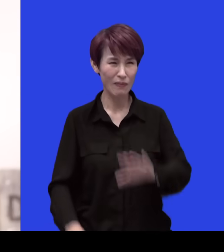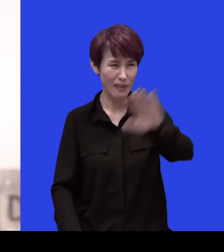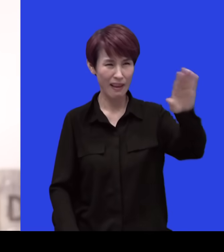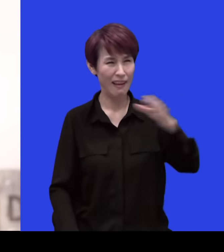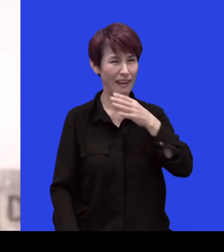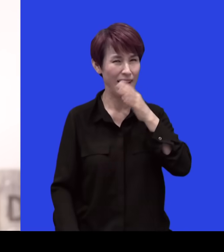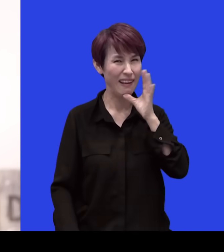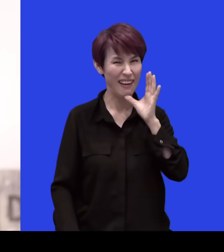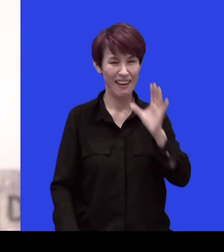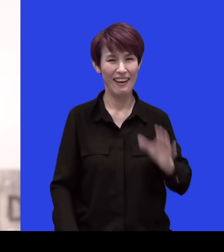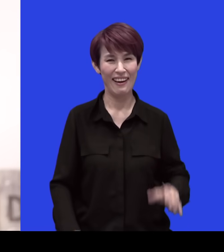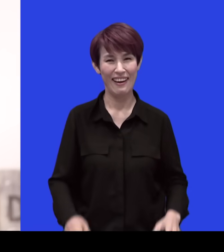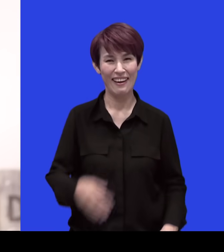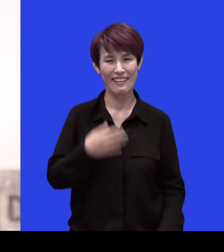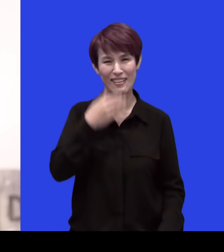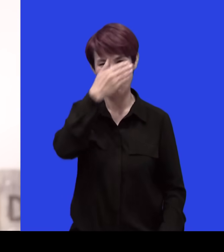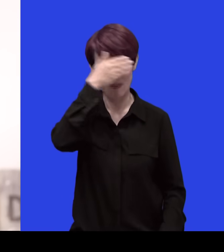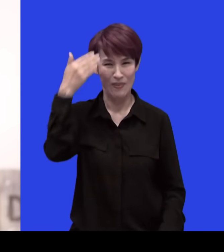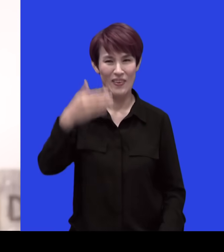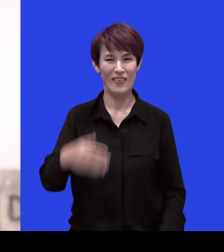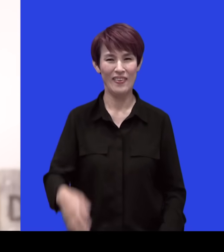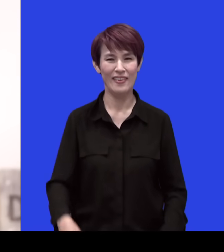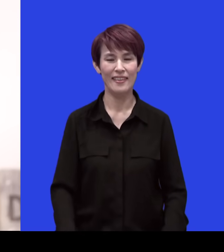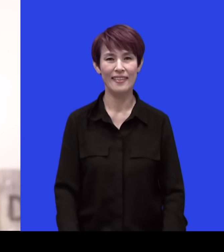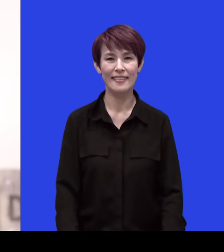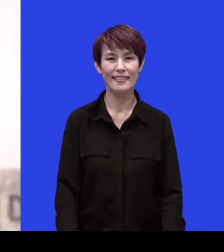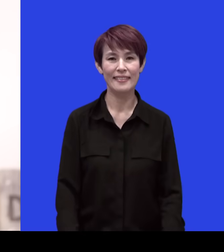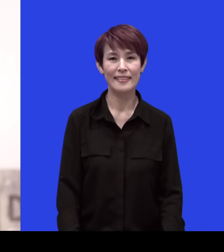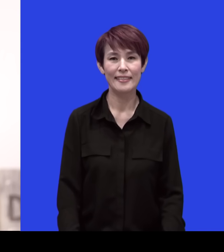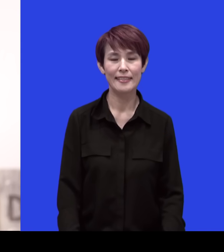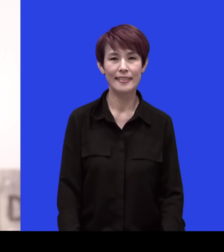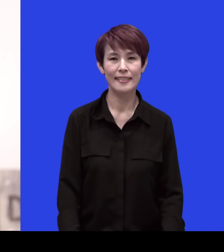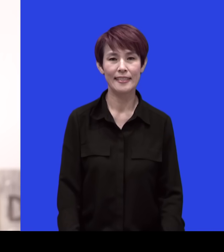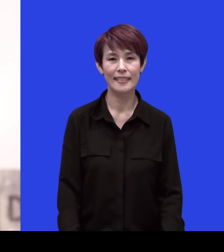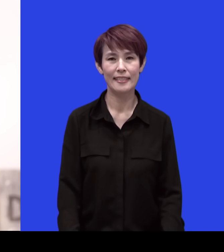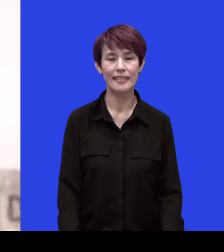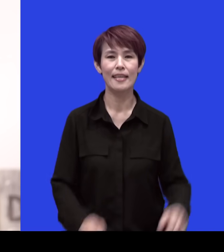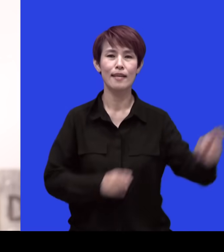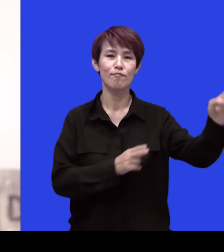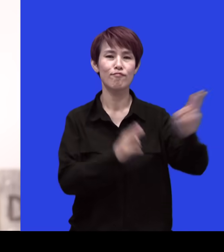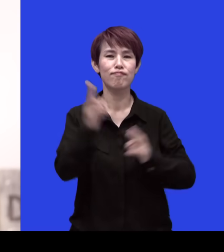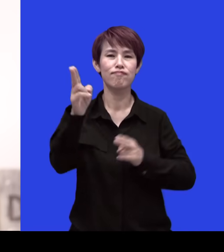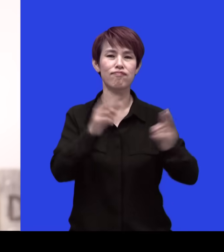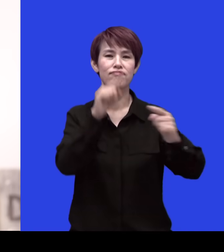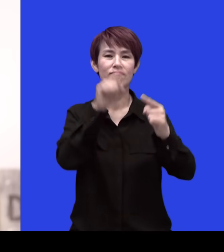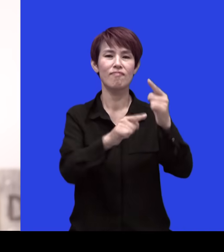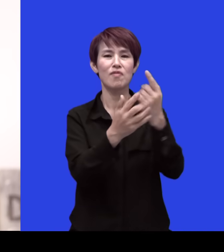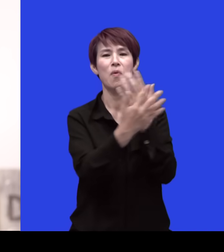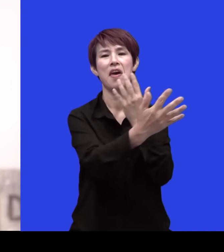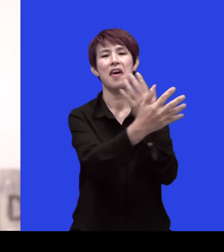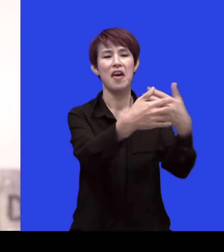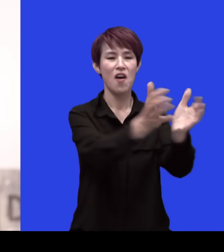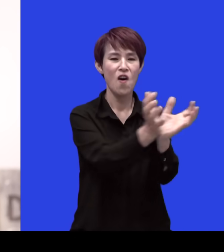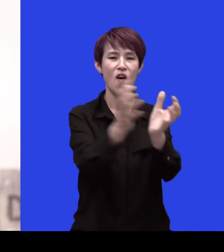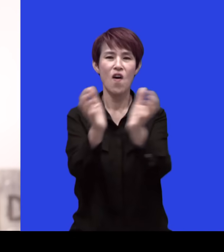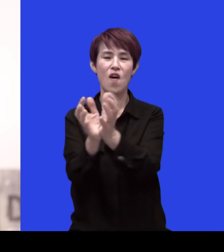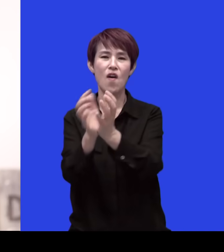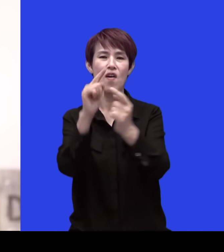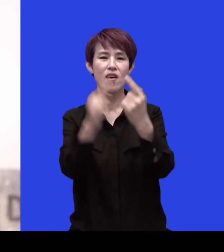갓 대위 됐으니까. 그렇죠. 근데 그 스케이트 대회를 부처별로 네. 그